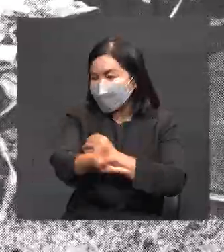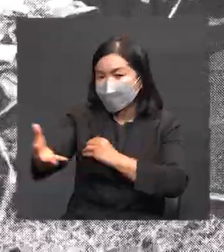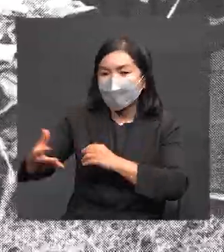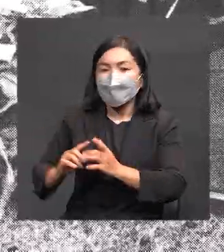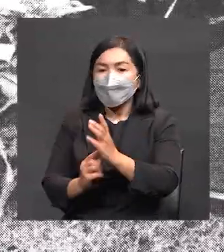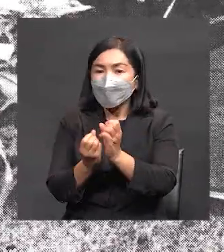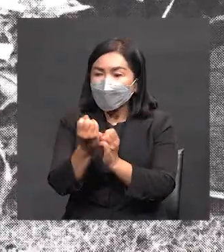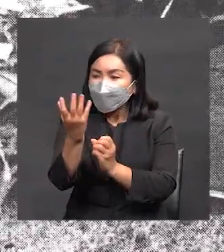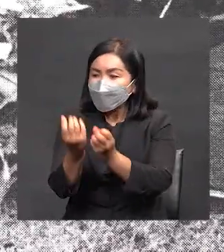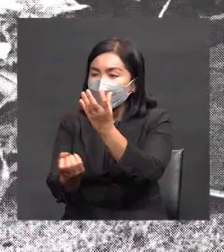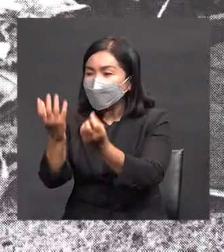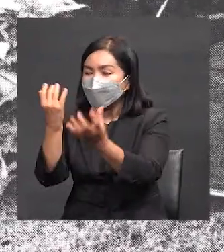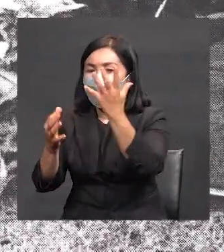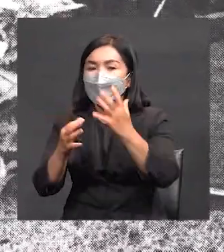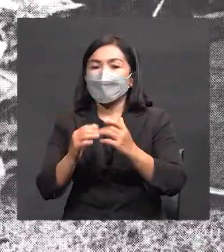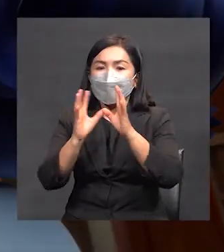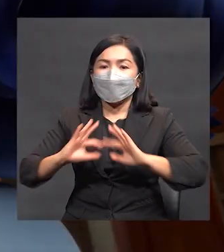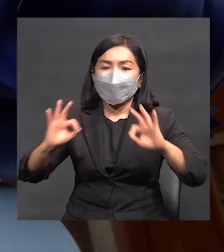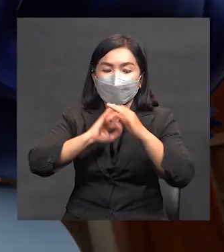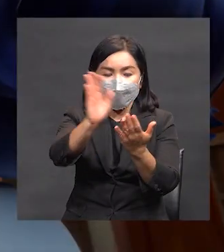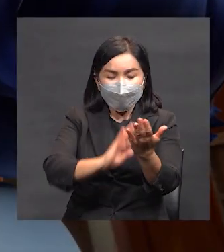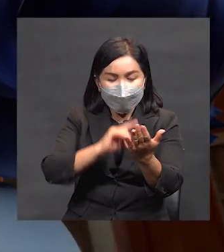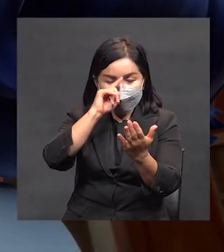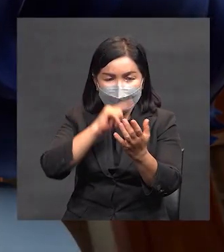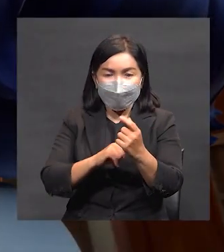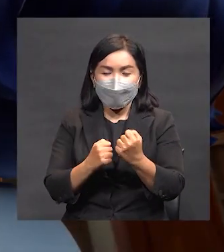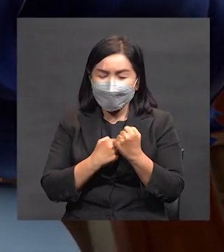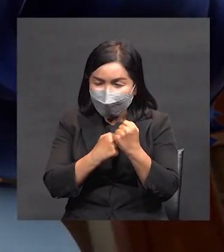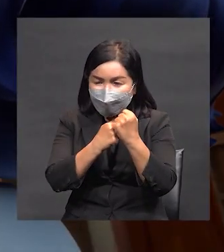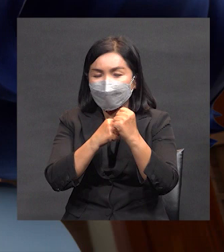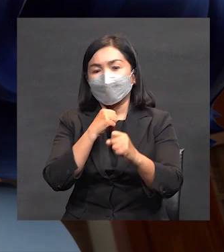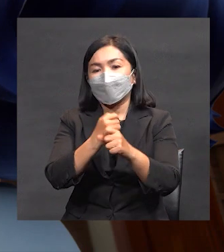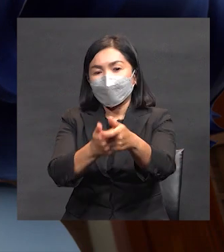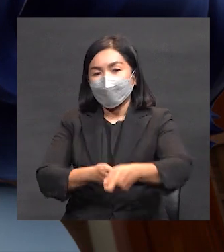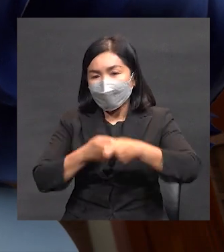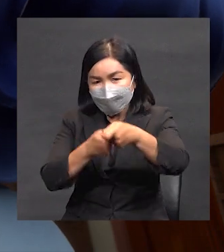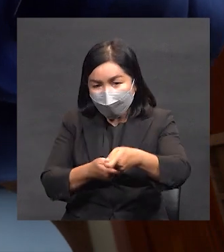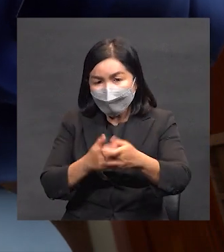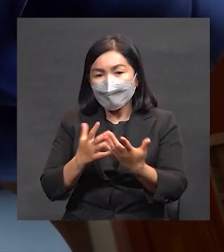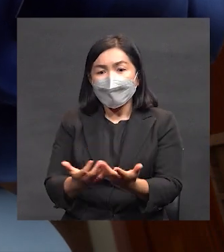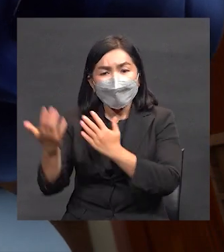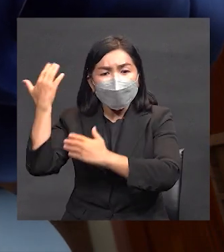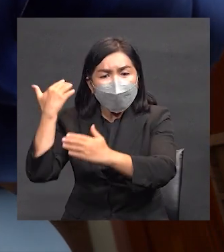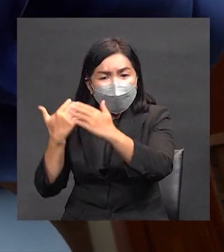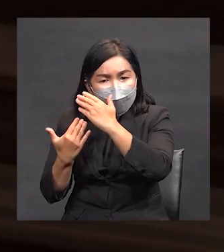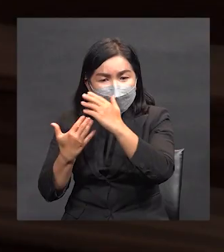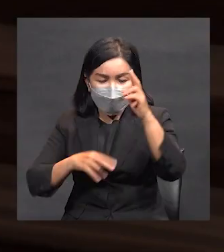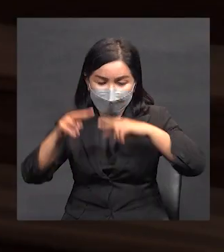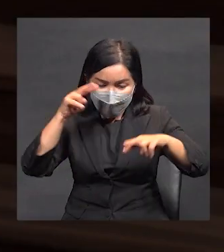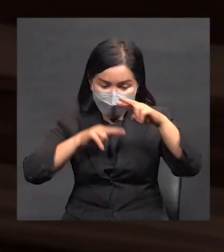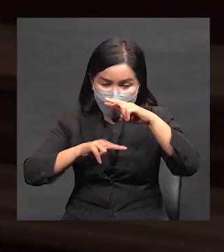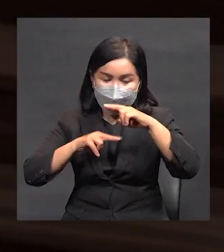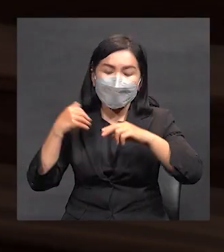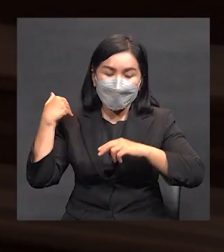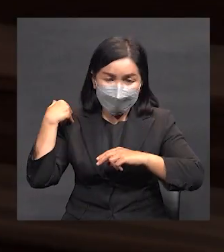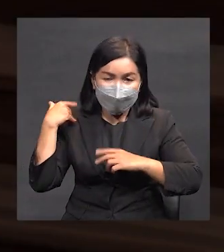เป็นขวัญกำลังใจให้เกษตรกรและไม่ใช่แค่พระราชพิธีโบราณเท่านั้นนะที่พระองค์ทรงอนุรักษ์ไว้พระ